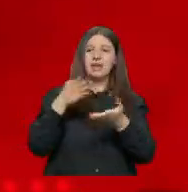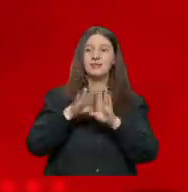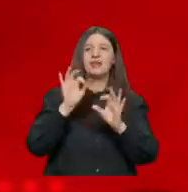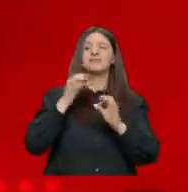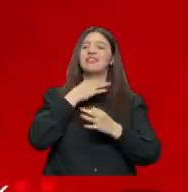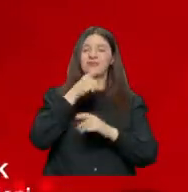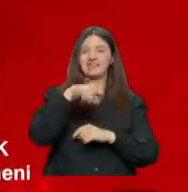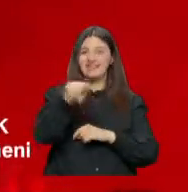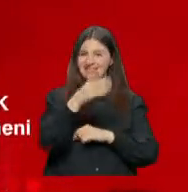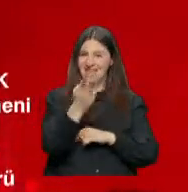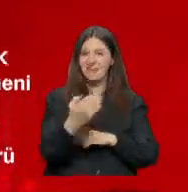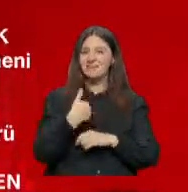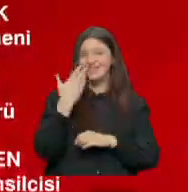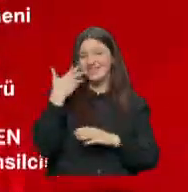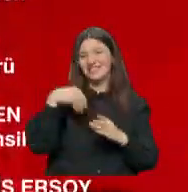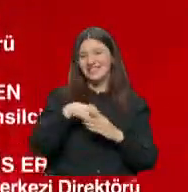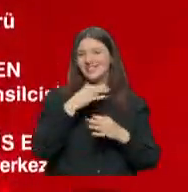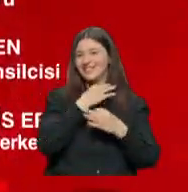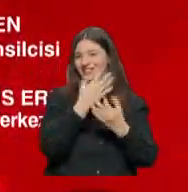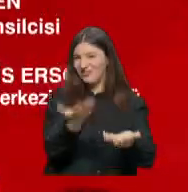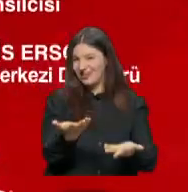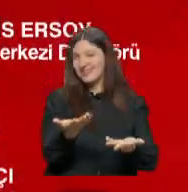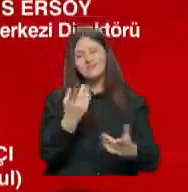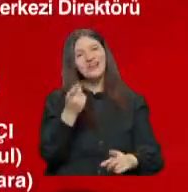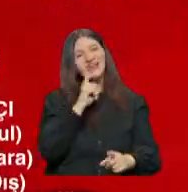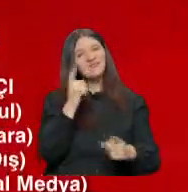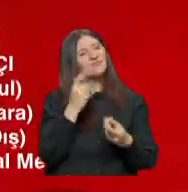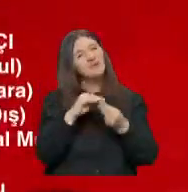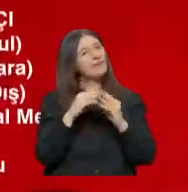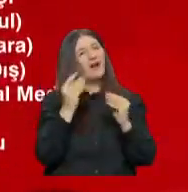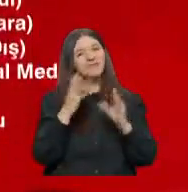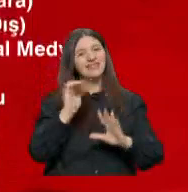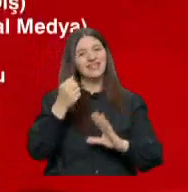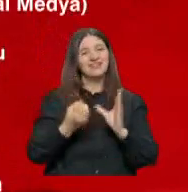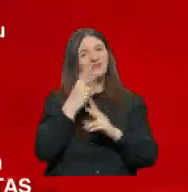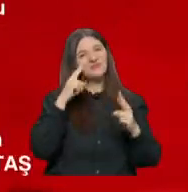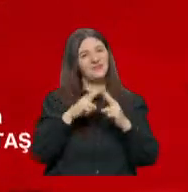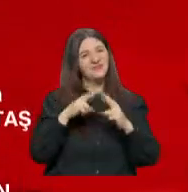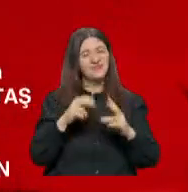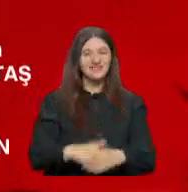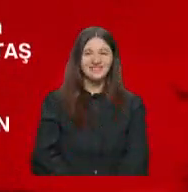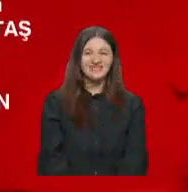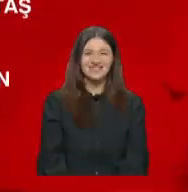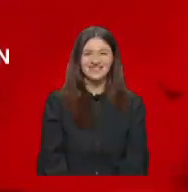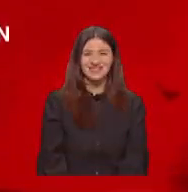gibi teşekkürümü sizlere. Bizi izlediğiniz için teşekkür ederiz. Bir aksilik, mani keder olmazsa yarın sabah görüşürüz.